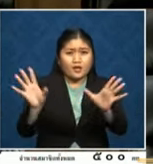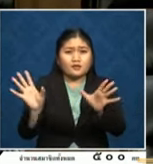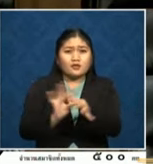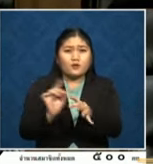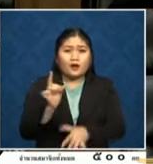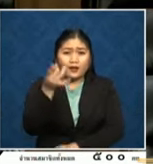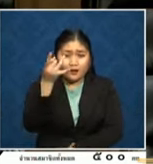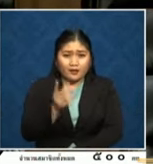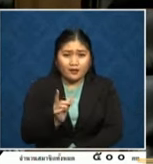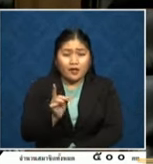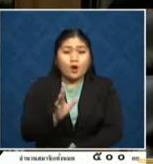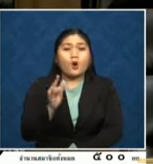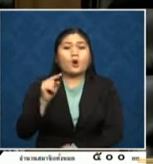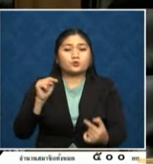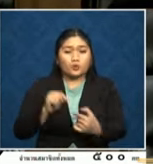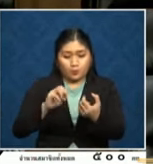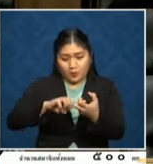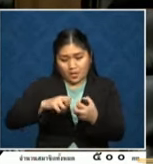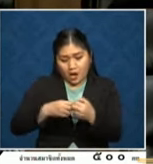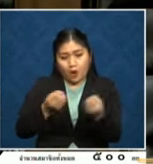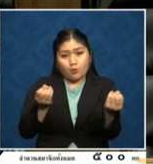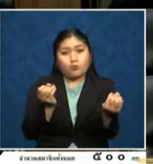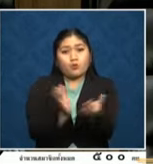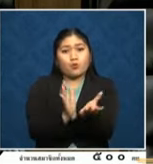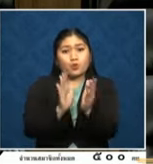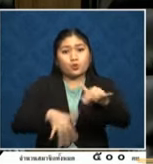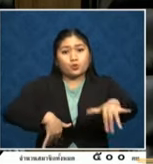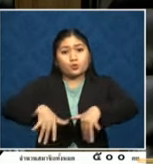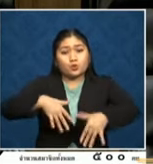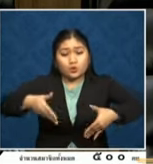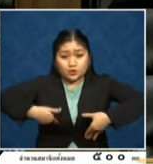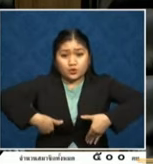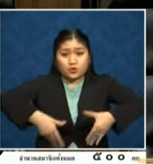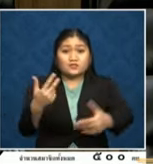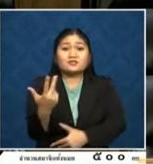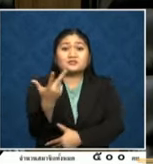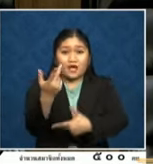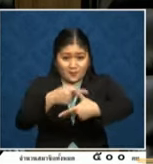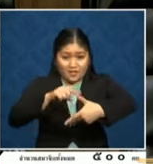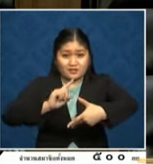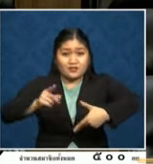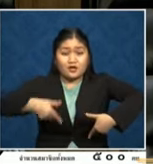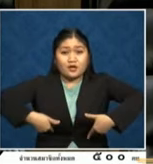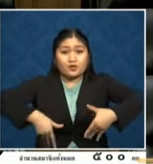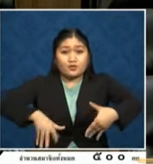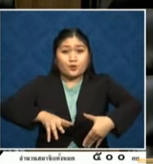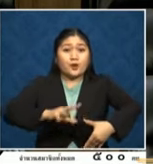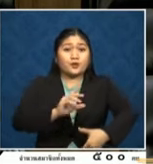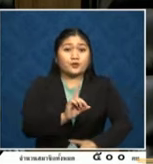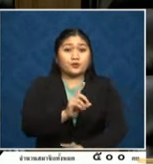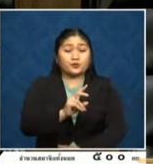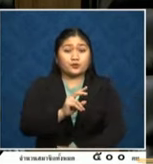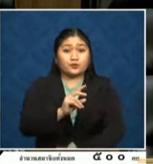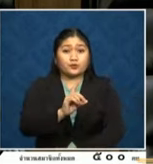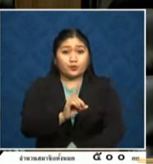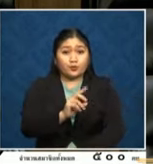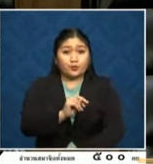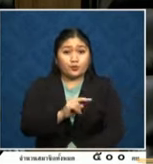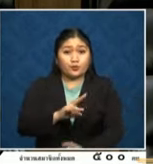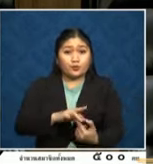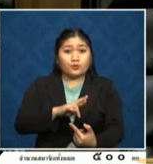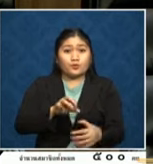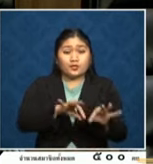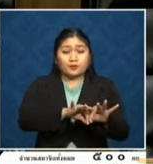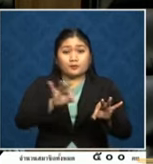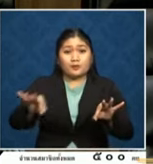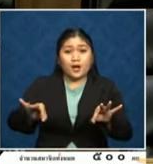ความเดือดร้อนของพี่น้องประชาชนเป็นถนน3เส้นทางดังนี้เส้นทางที่1ถนนบ้านดงเรืองถึง